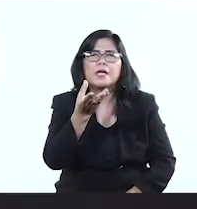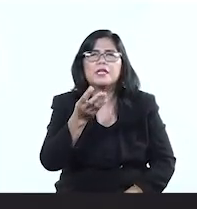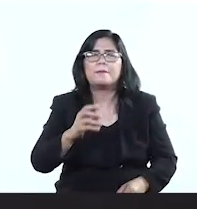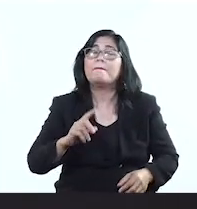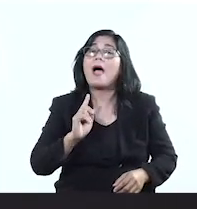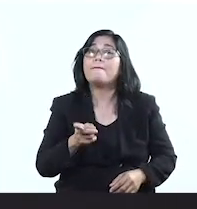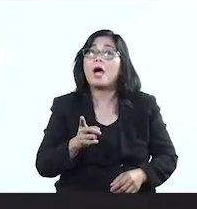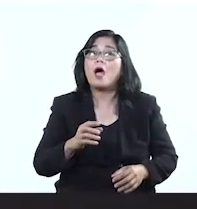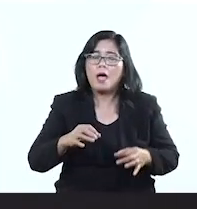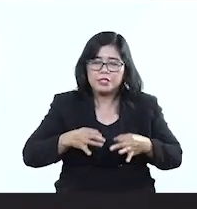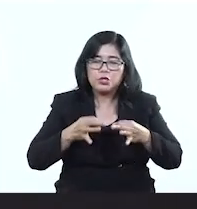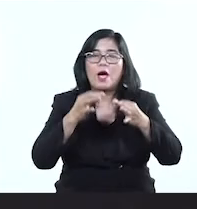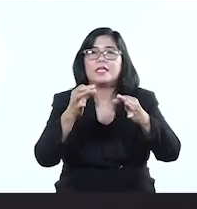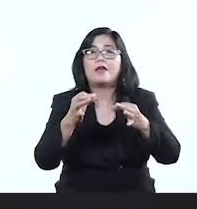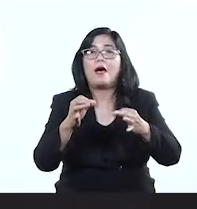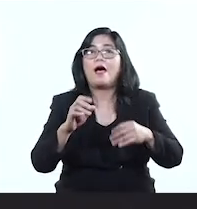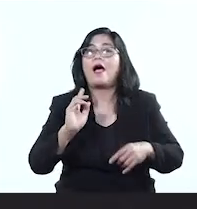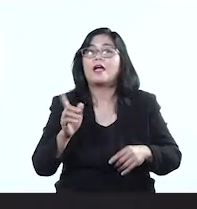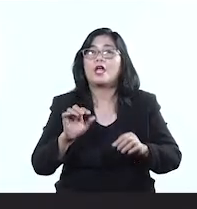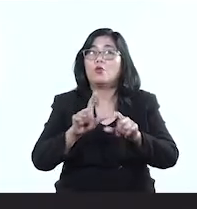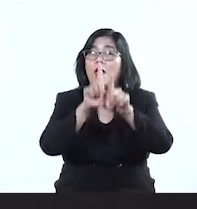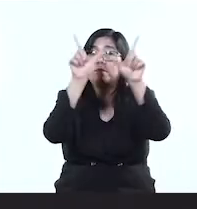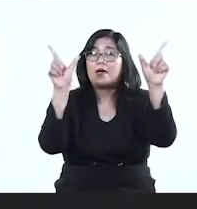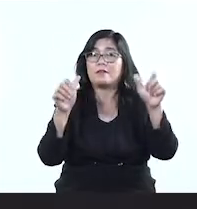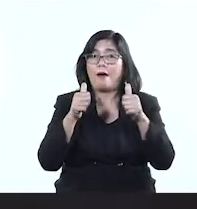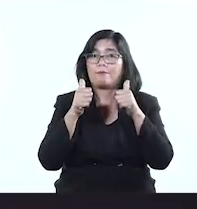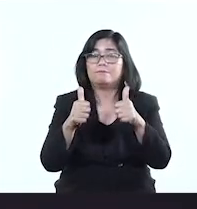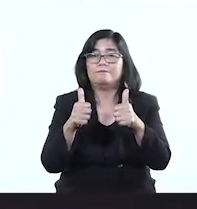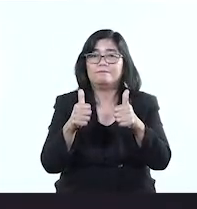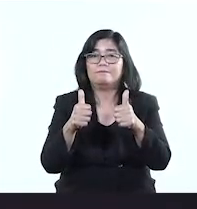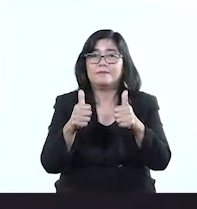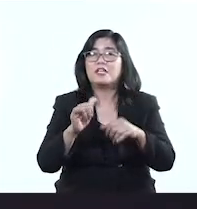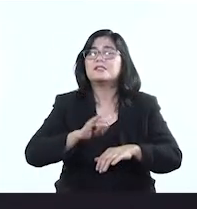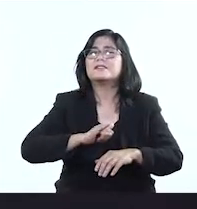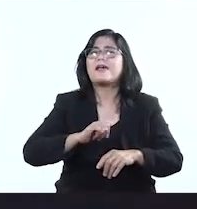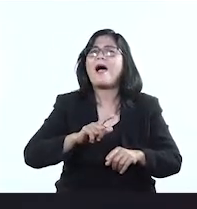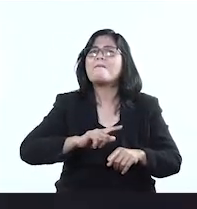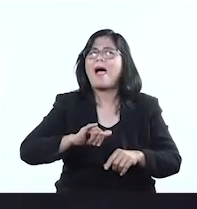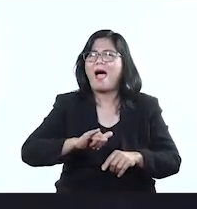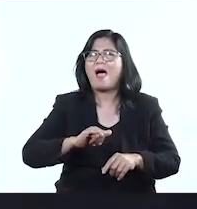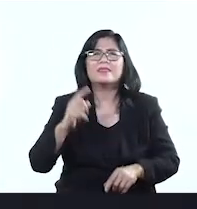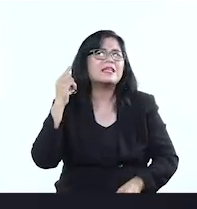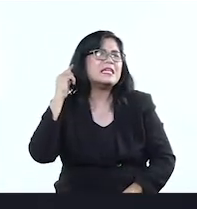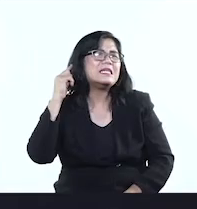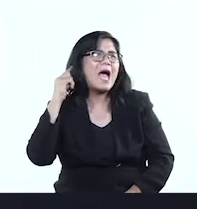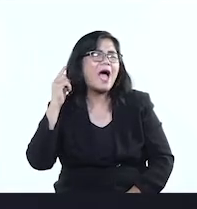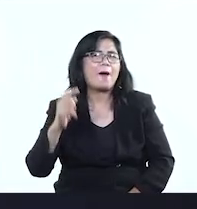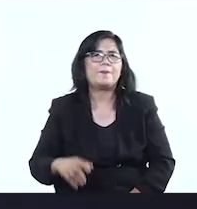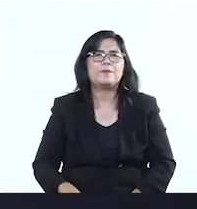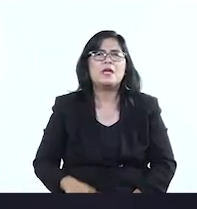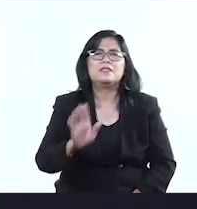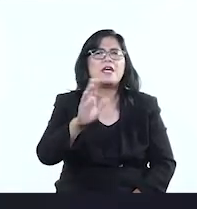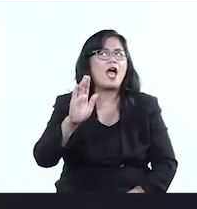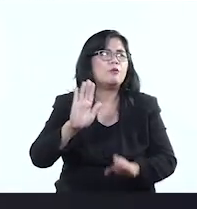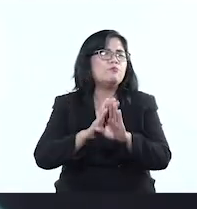jiwa maupun akan luar biasa Hai telinga juga salah Hai jangan buka telinga